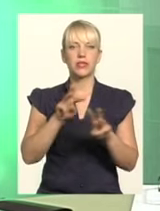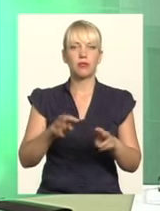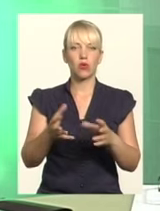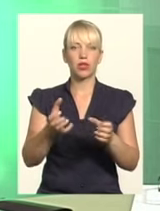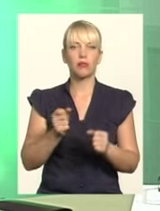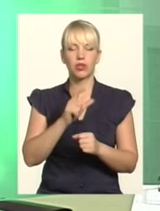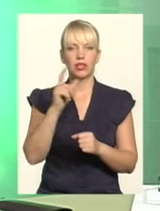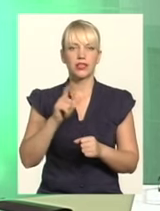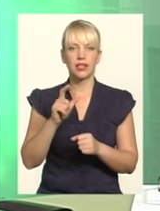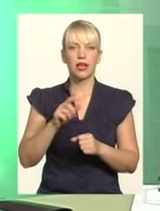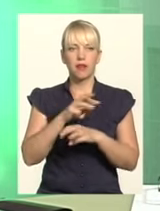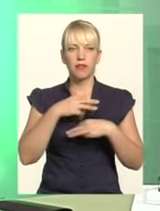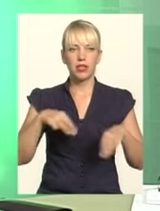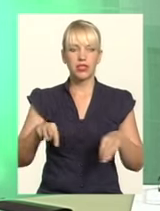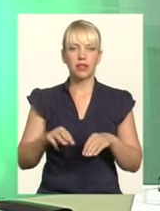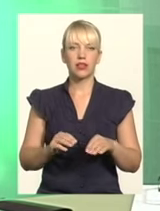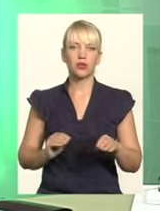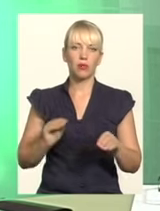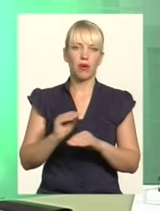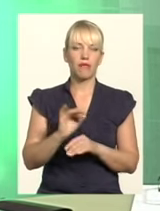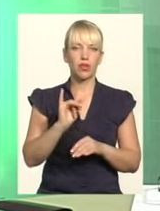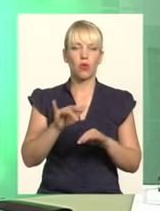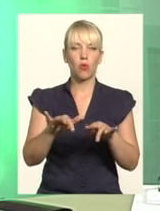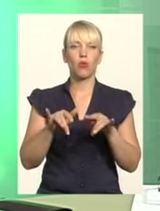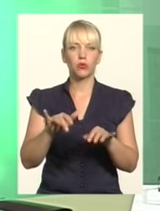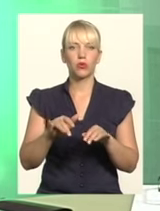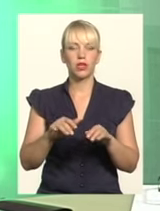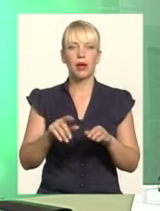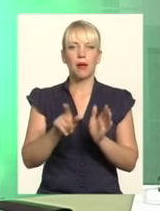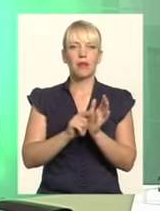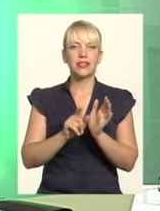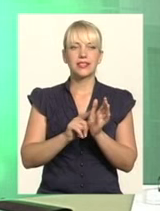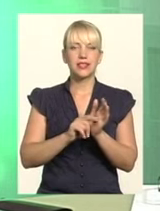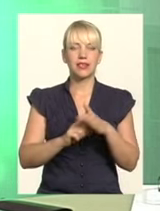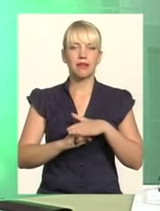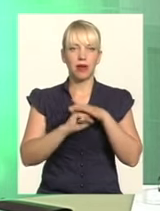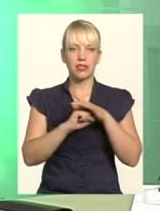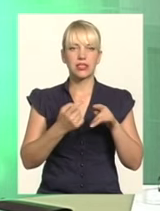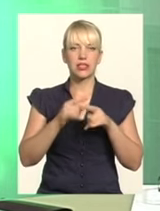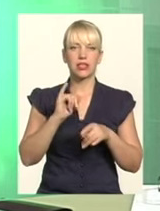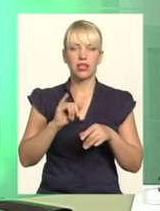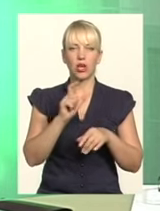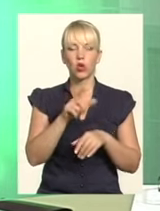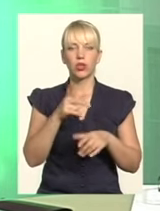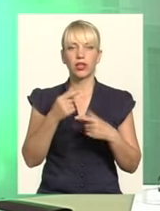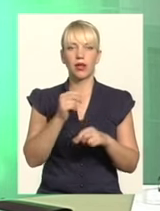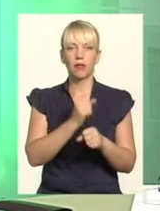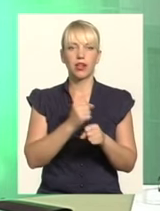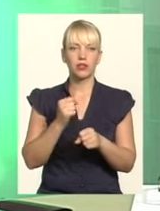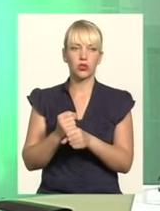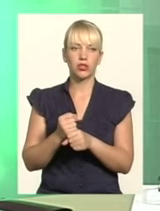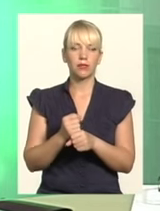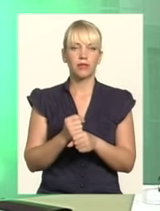інформаційно-обчислювального центру, підгрузили пенсійну базу. І значить, ми, де люди, які працюють з